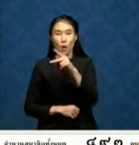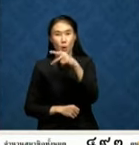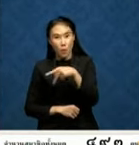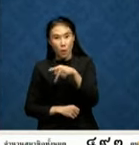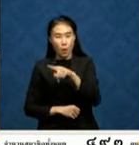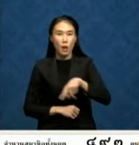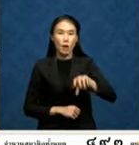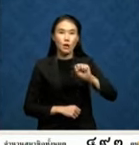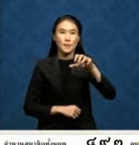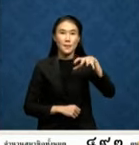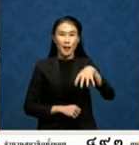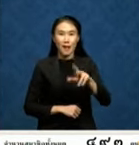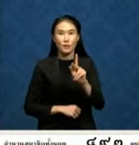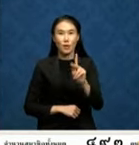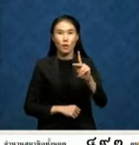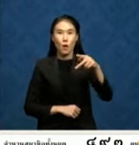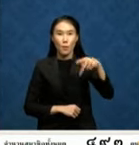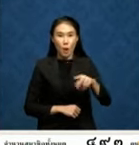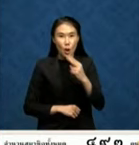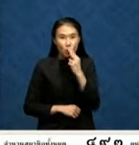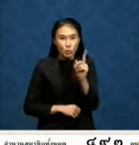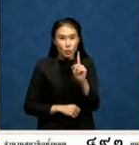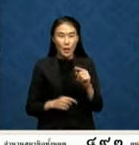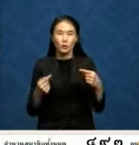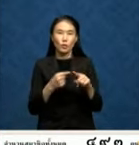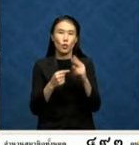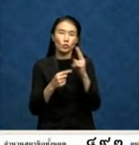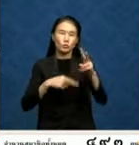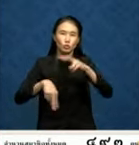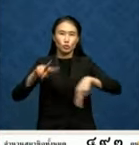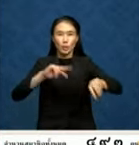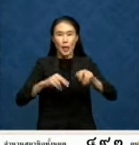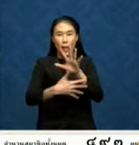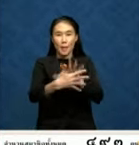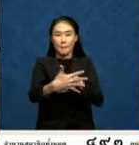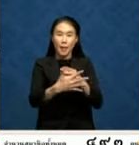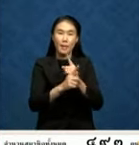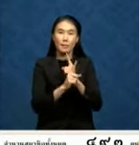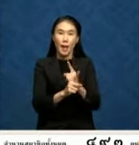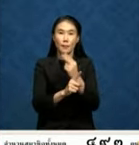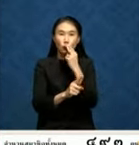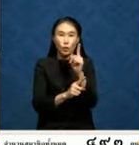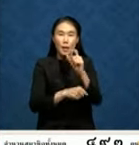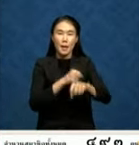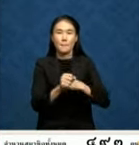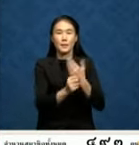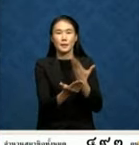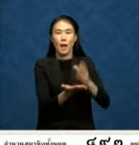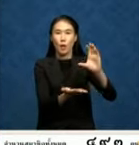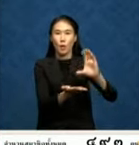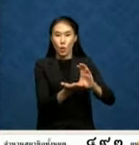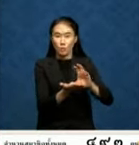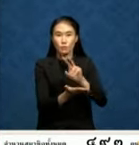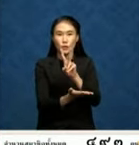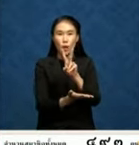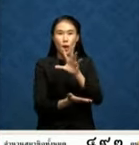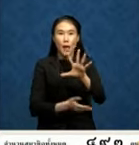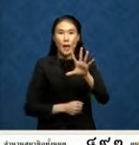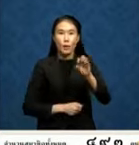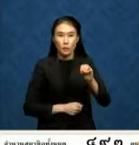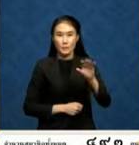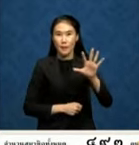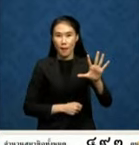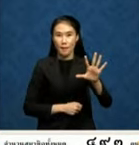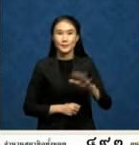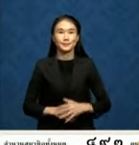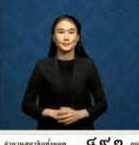กกพ.ได้กำกับกิจการพลังงานให้เป็นไปตามแผนการดำเนินงานประจำปีงบประมาณพ.ศ.